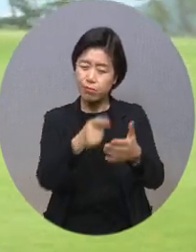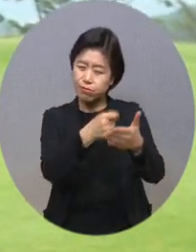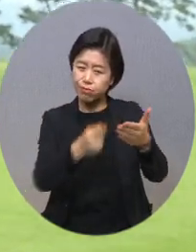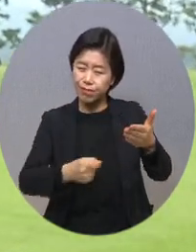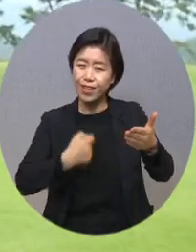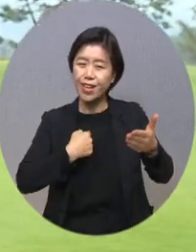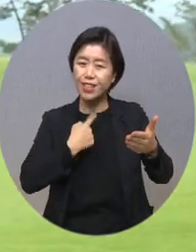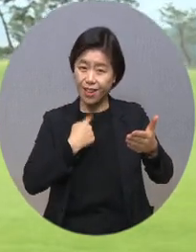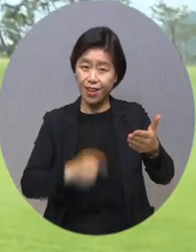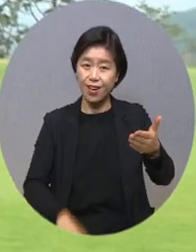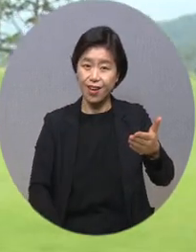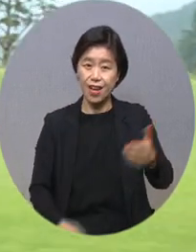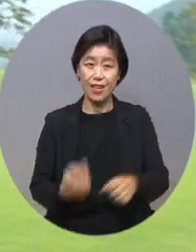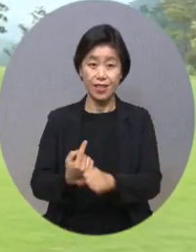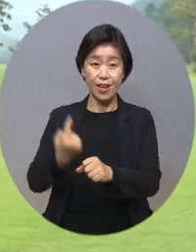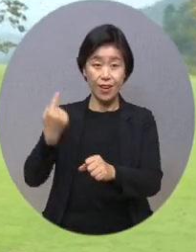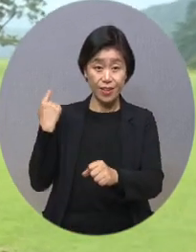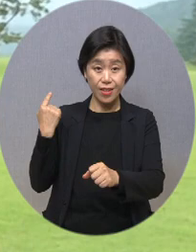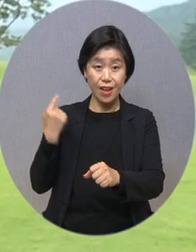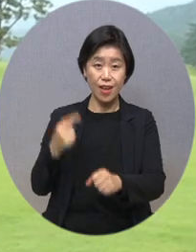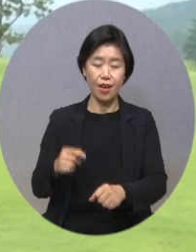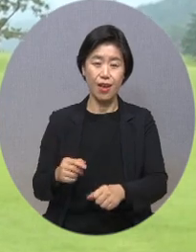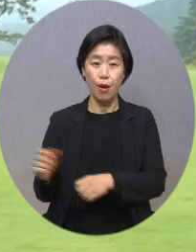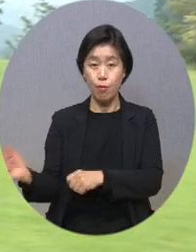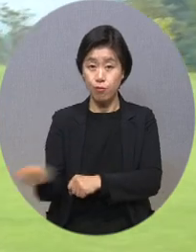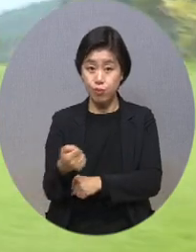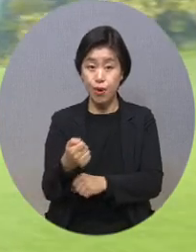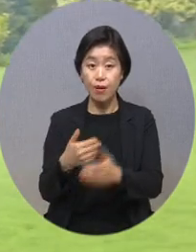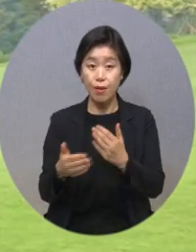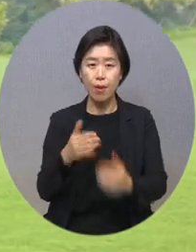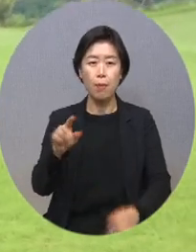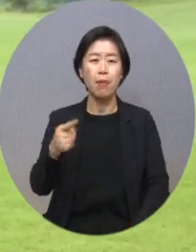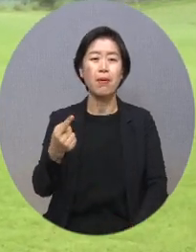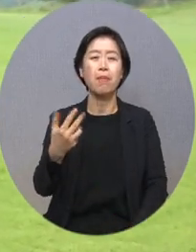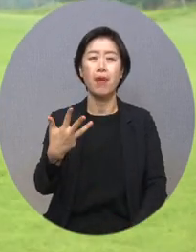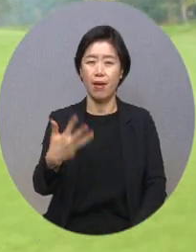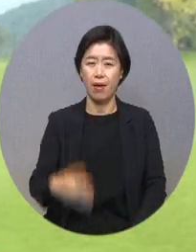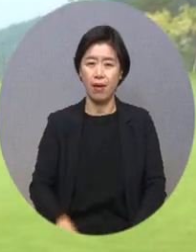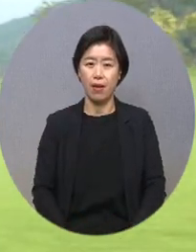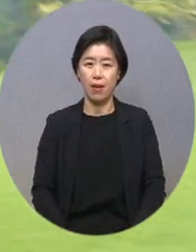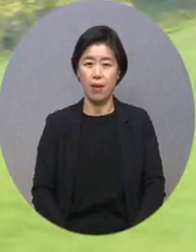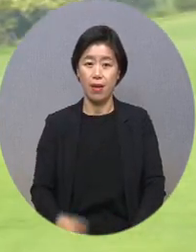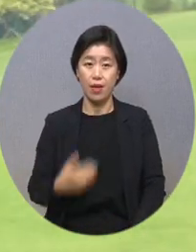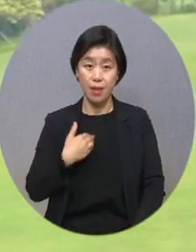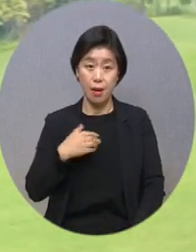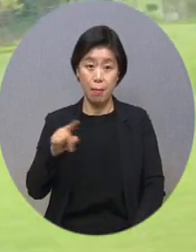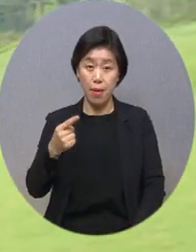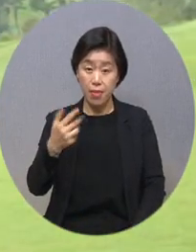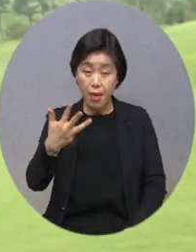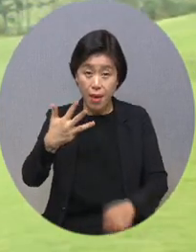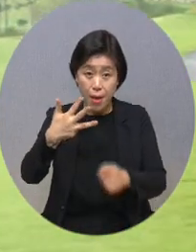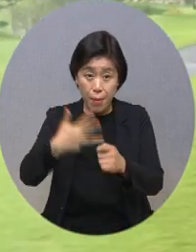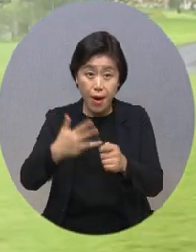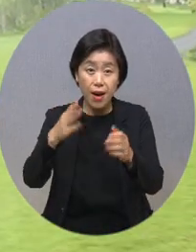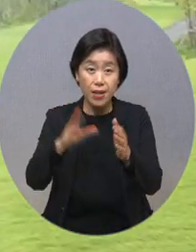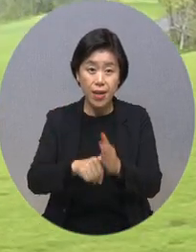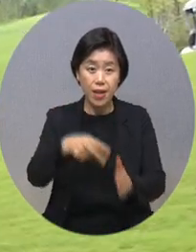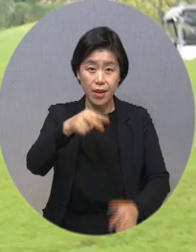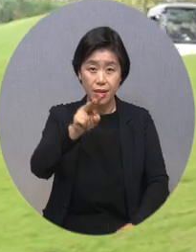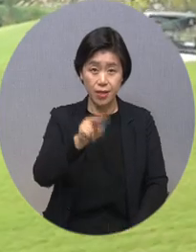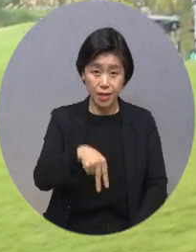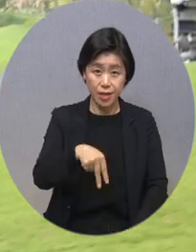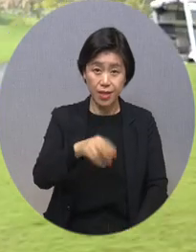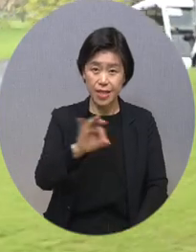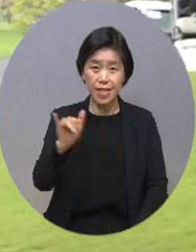작년에 필드 라운딩 108번 나갔어요. 근데 104번째 샷이글을 했어요. 장난 아니죠?